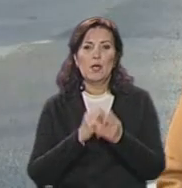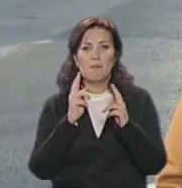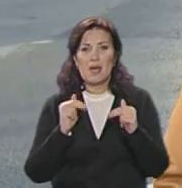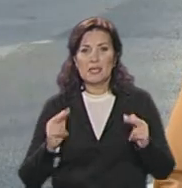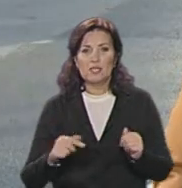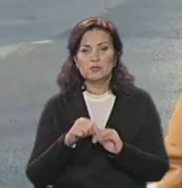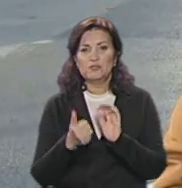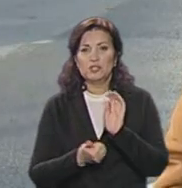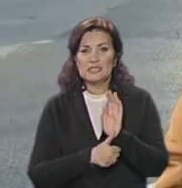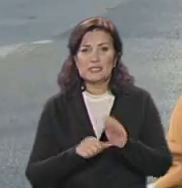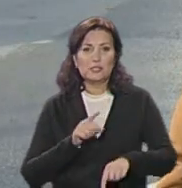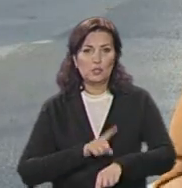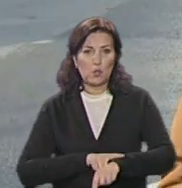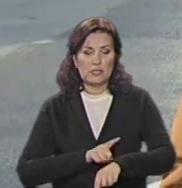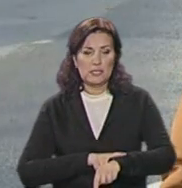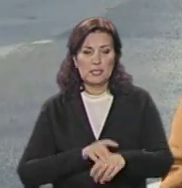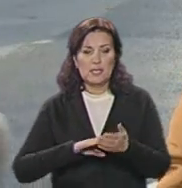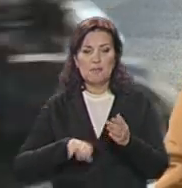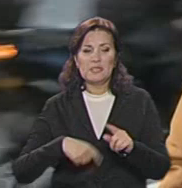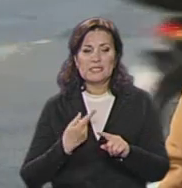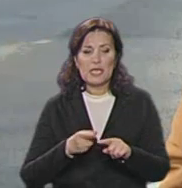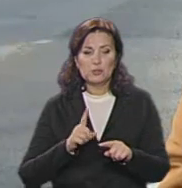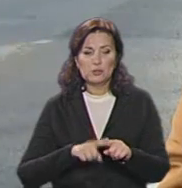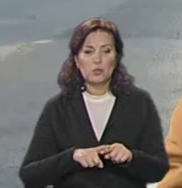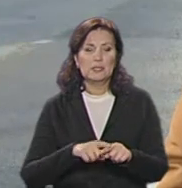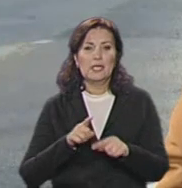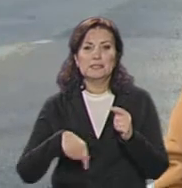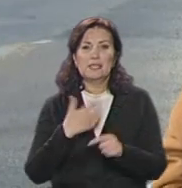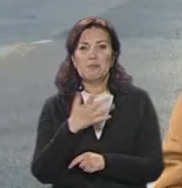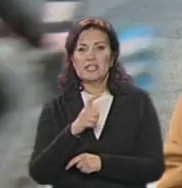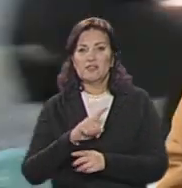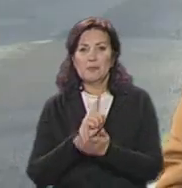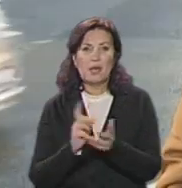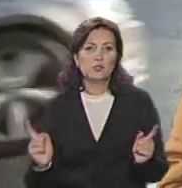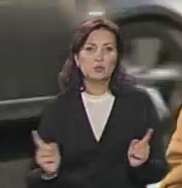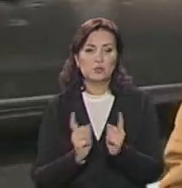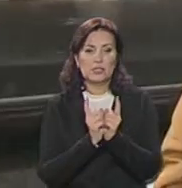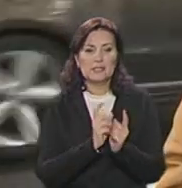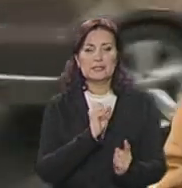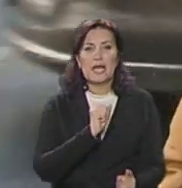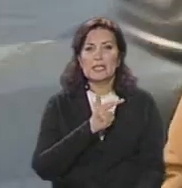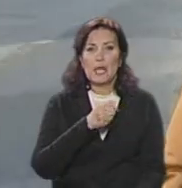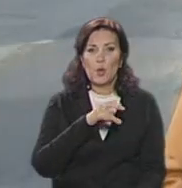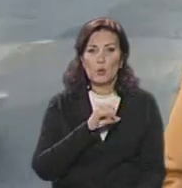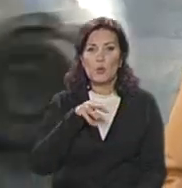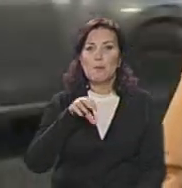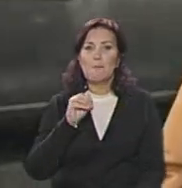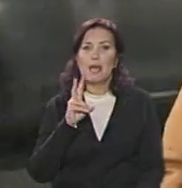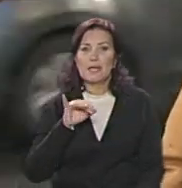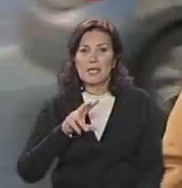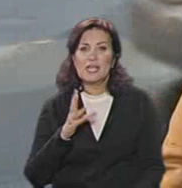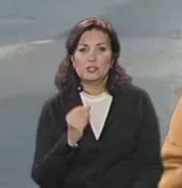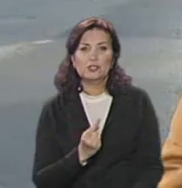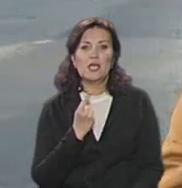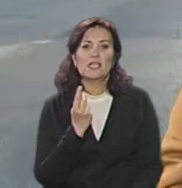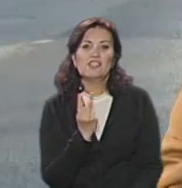о 16-й годині. Після цього за 5 хвилин має зустрітися із Ангелою Меркель. Це буде ще одна його